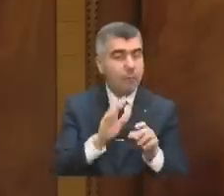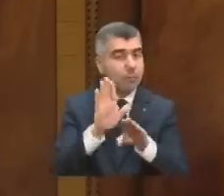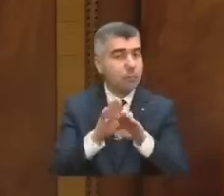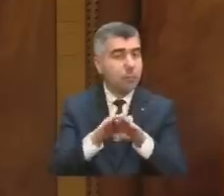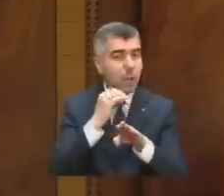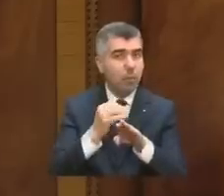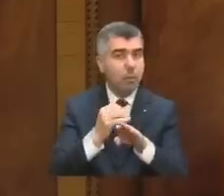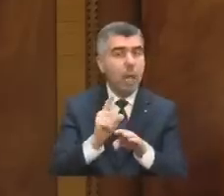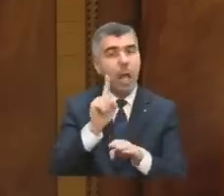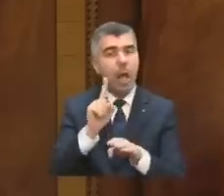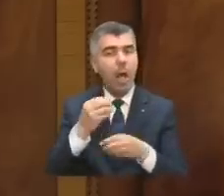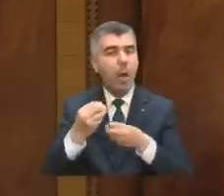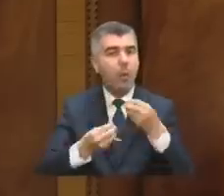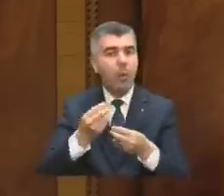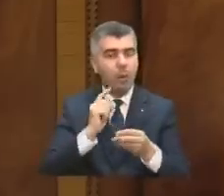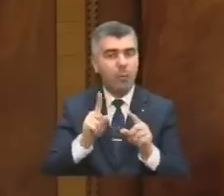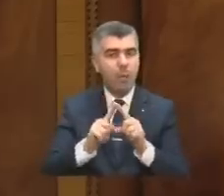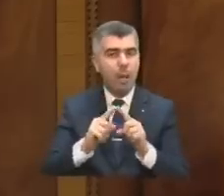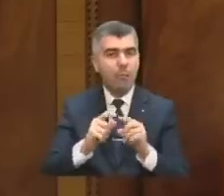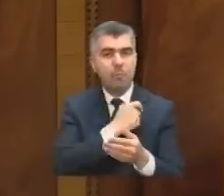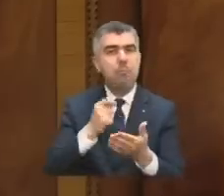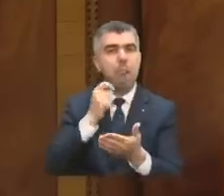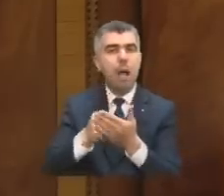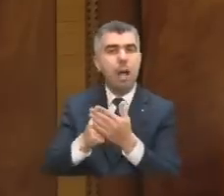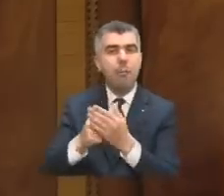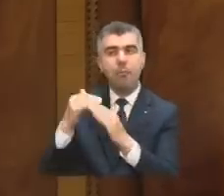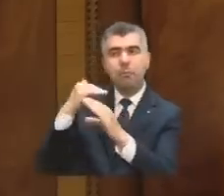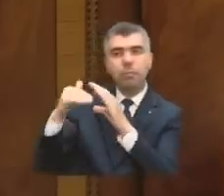توجيه القرارات والاحكام التمهيديه